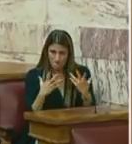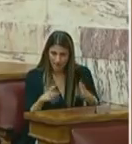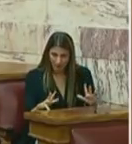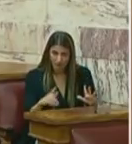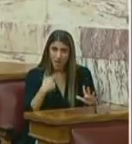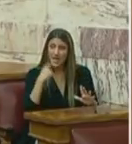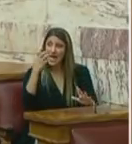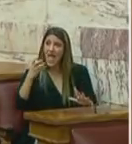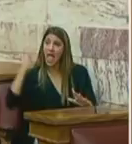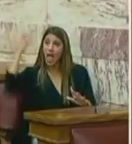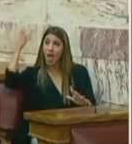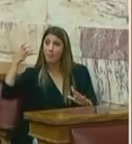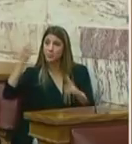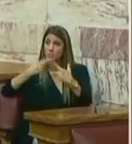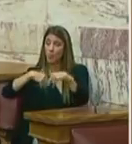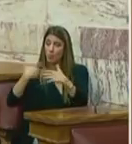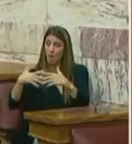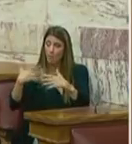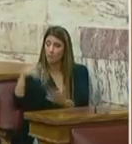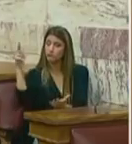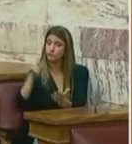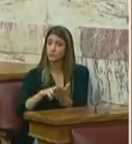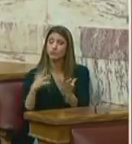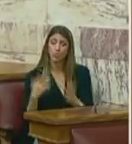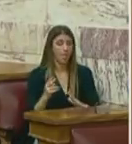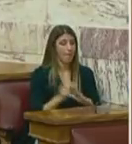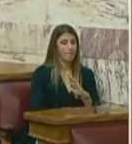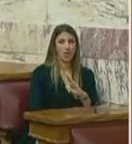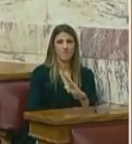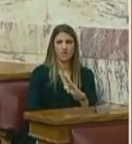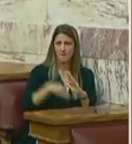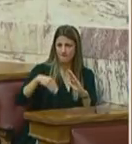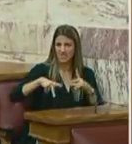επιστημονική θωράκιση των επιλογών της πολιτικής ηγεσίας του Υπουργείου Υγείας?